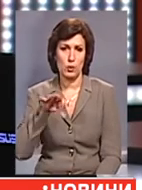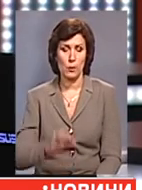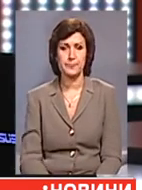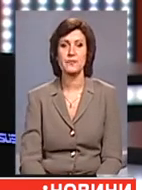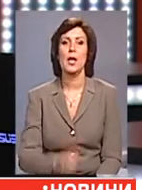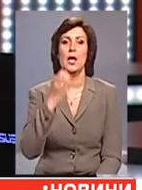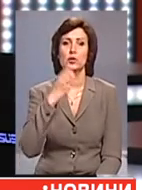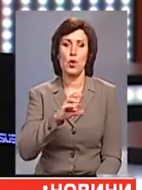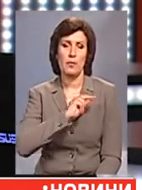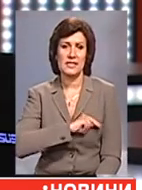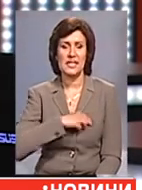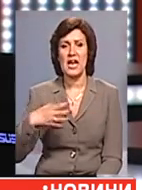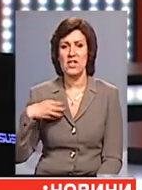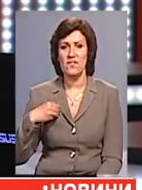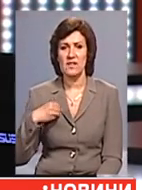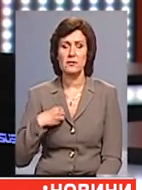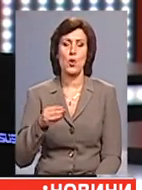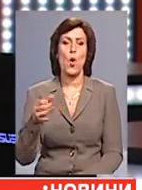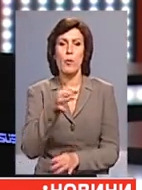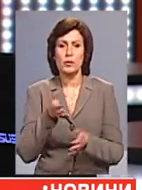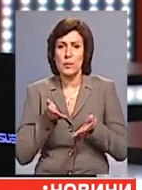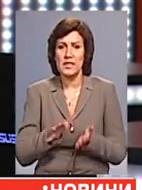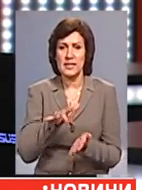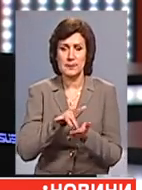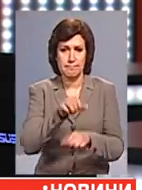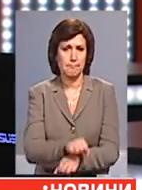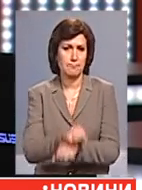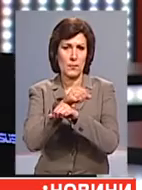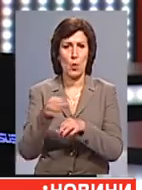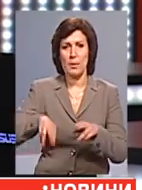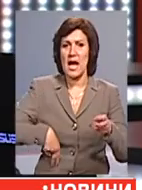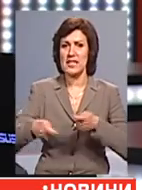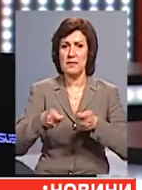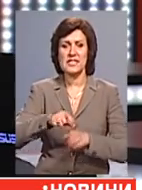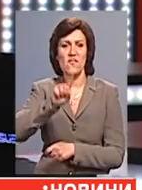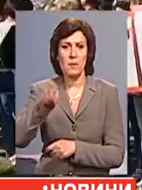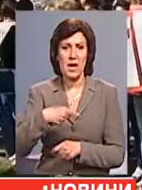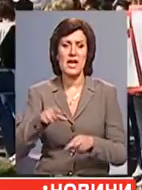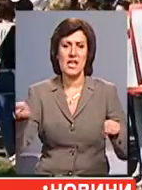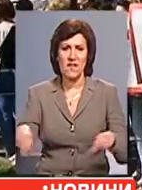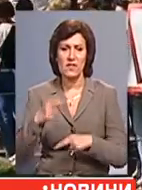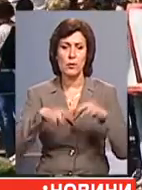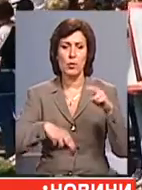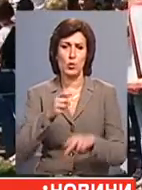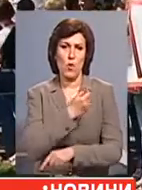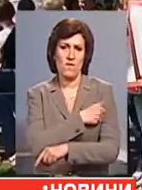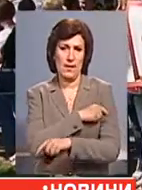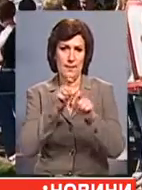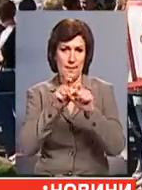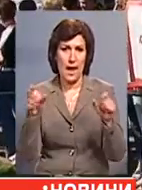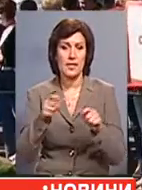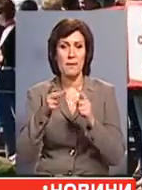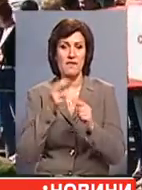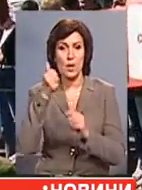Майже 100 працівників Львівського обласного перинатального центру зранку пікетували обладміністрацію. Вони вимагають відбудови лікарні. Півтора року тому